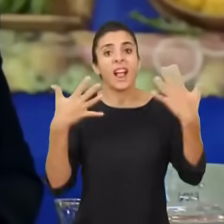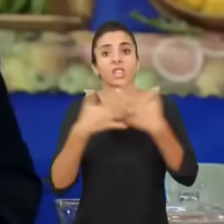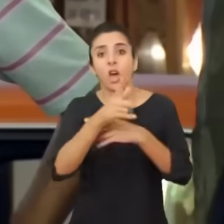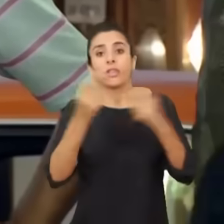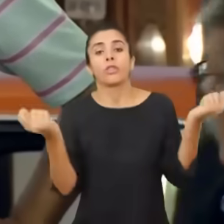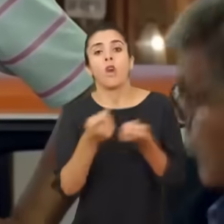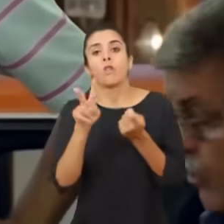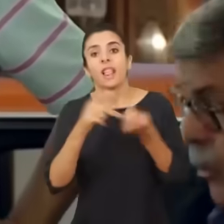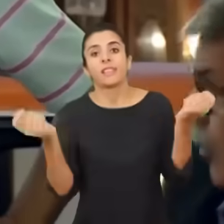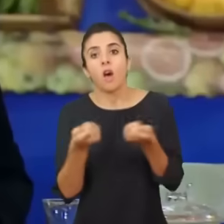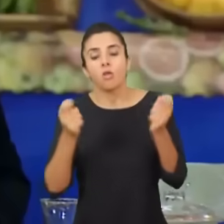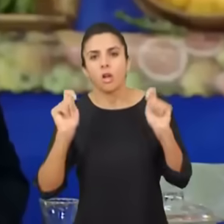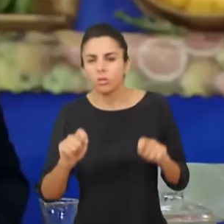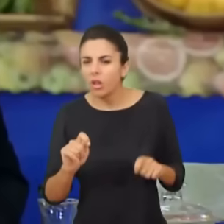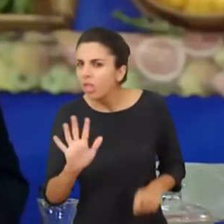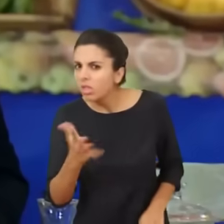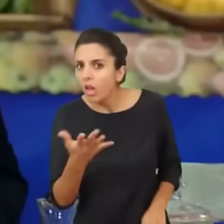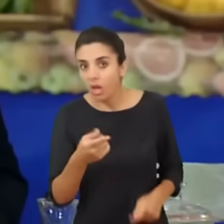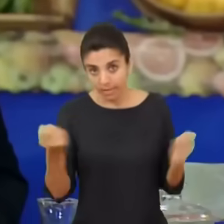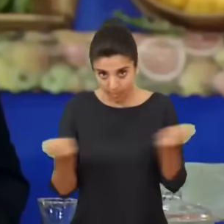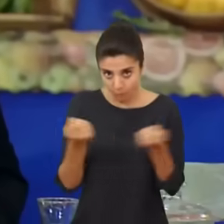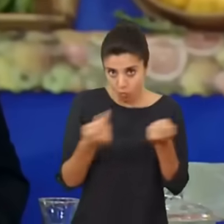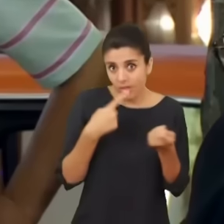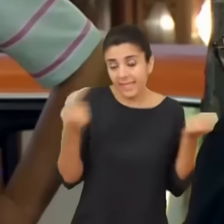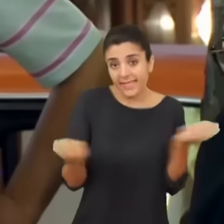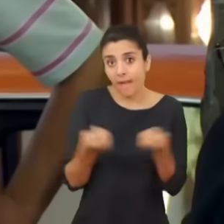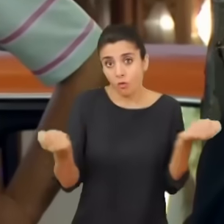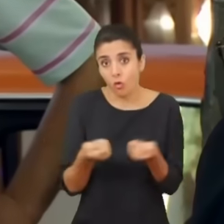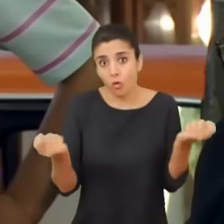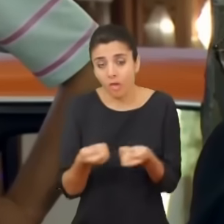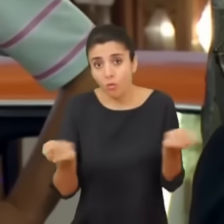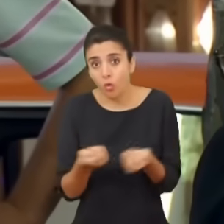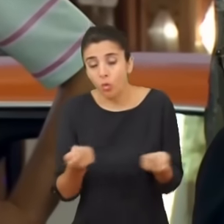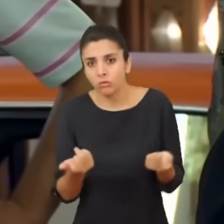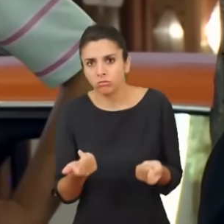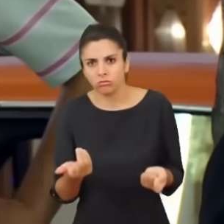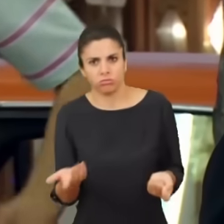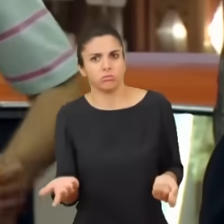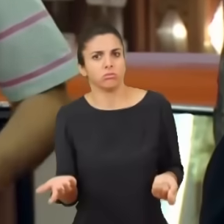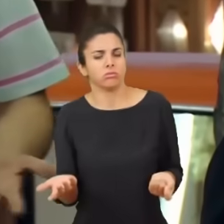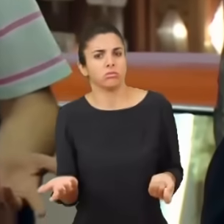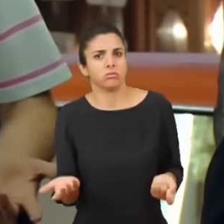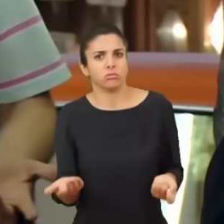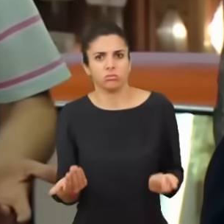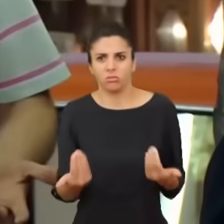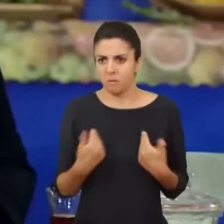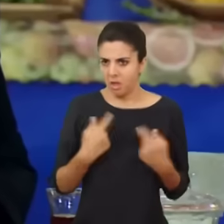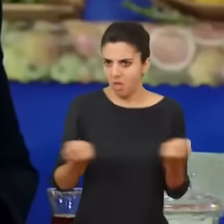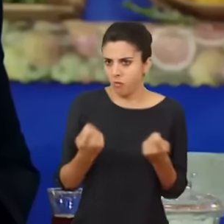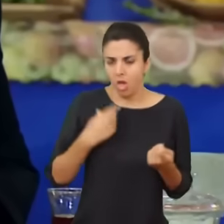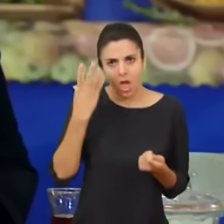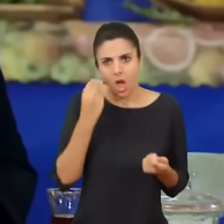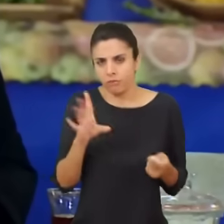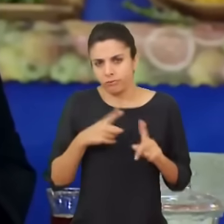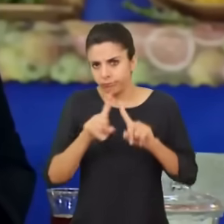davula çıkıyorsunuz. Ne? Davula ya, davula. Aa, davul. Ya, biz ne anlarız ki davuldan? Bir